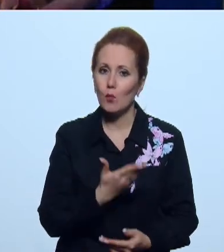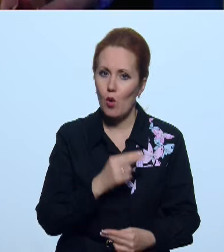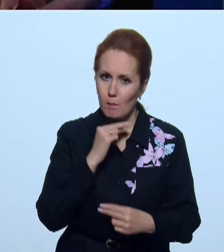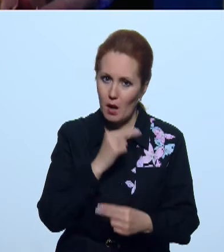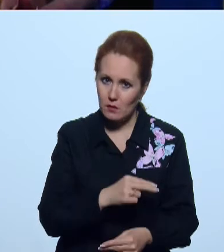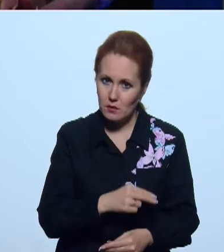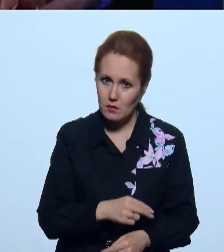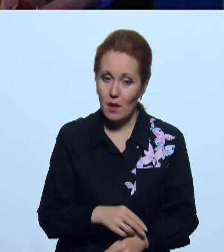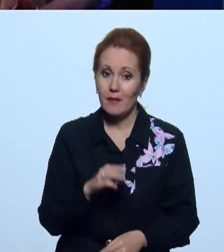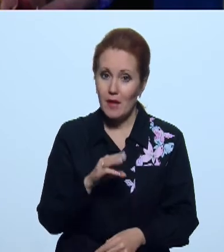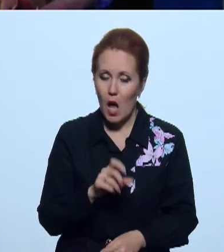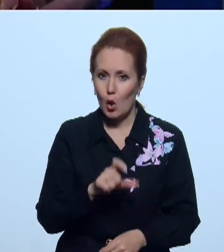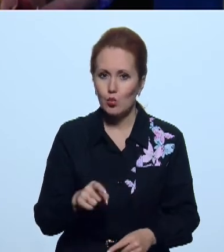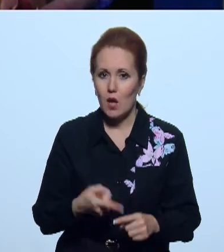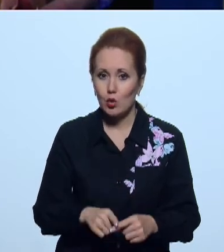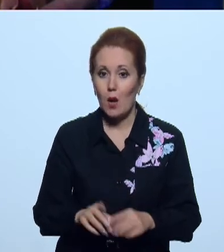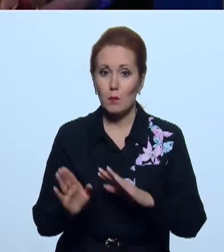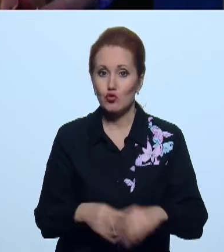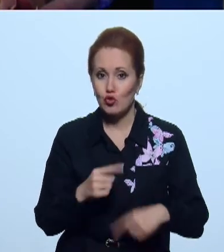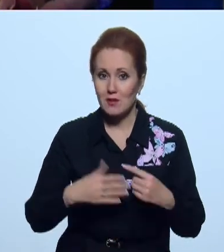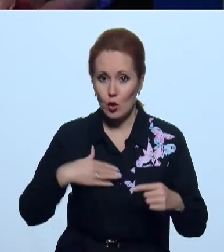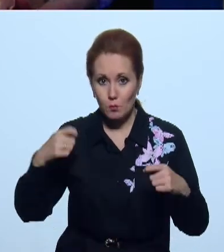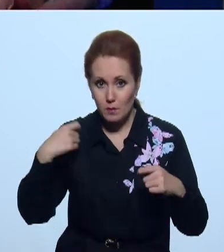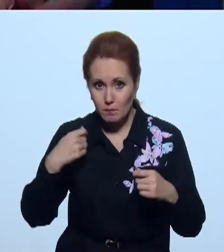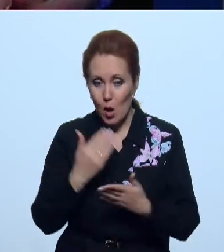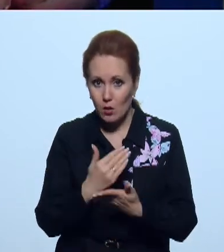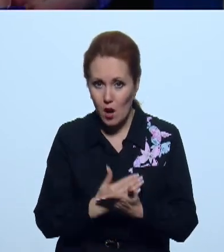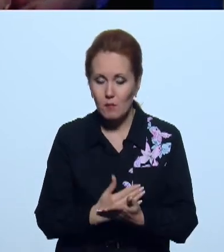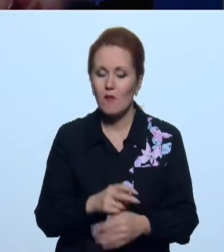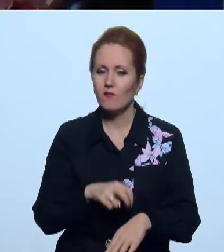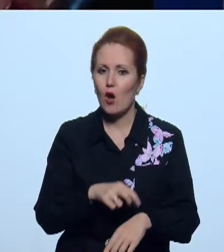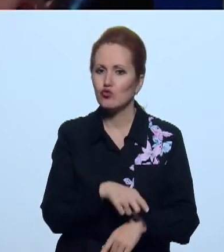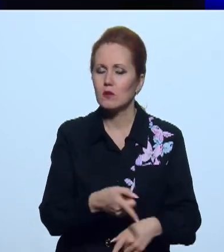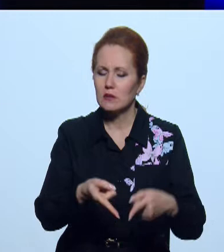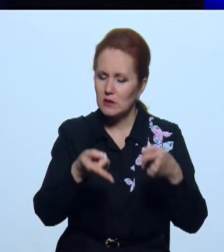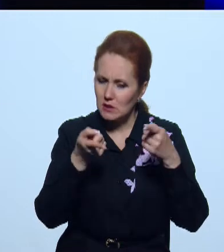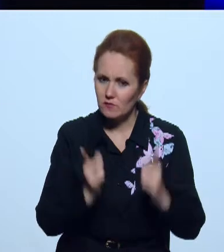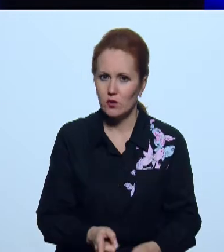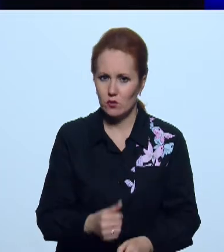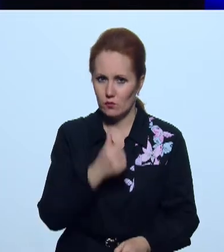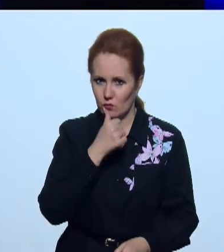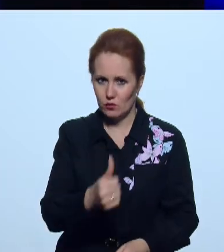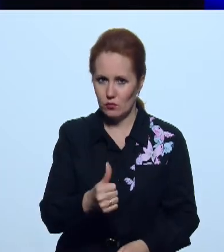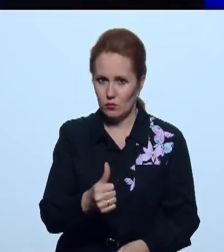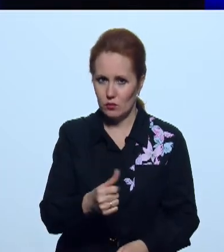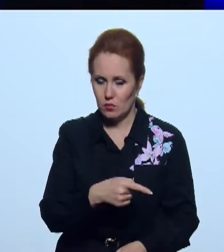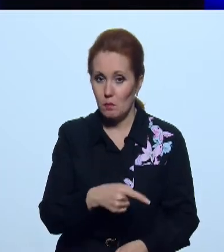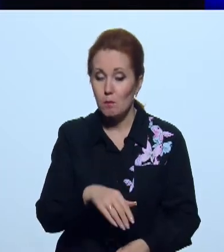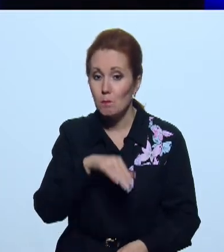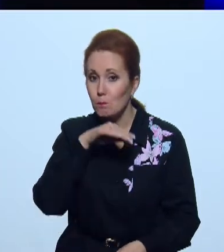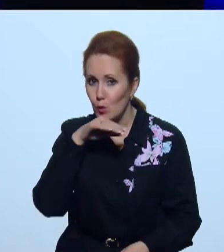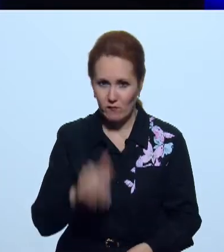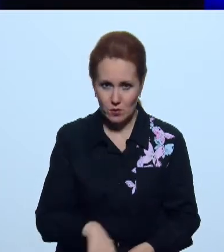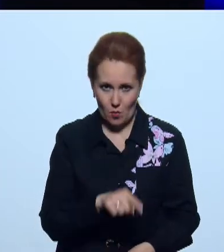что те люди, которые прошли через нашу программу, те врачи, они действительно не просто профессионалы,